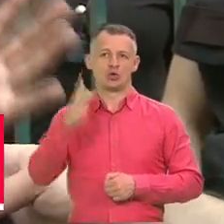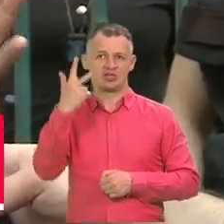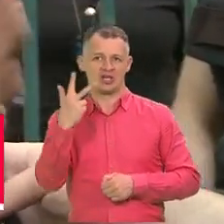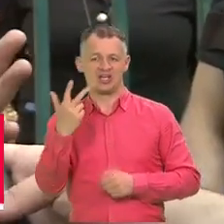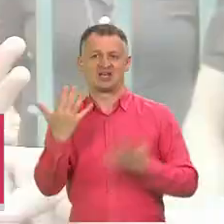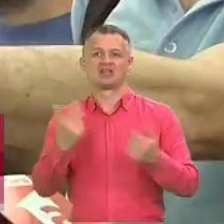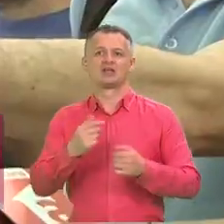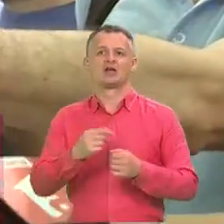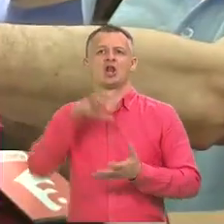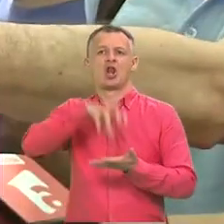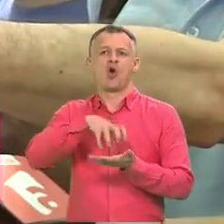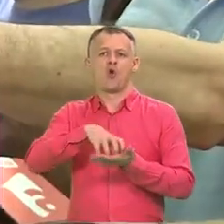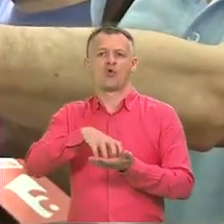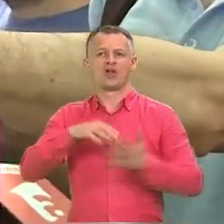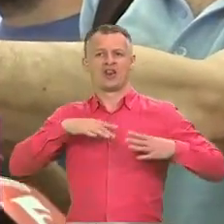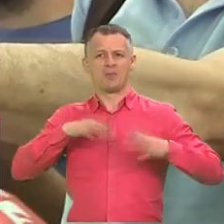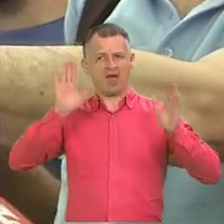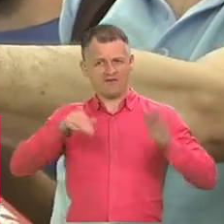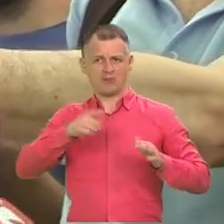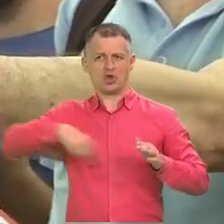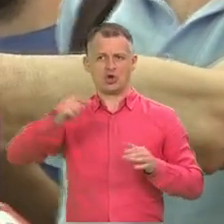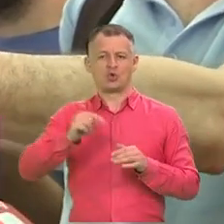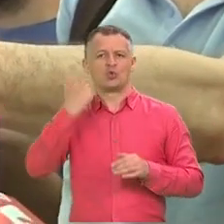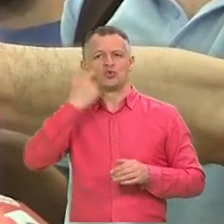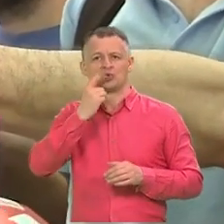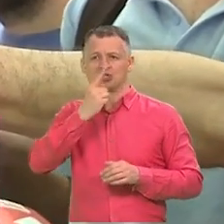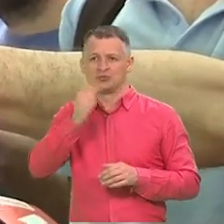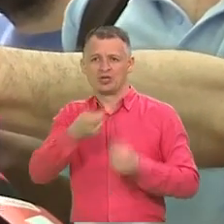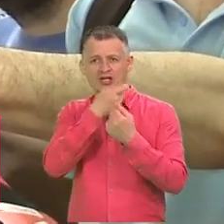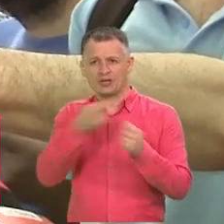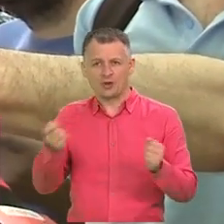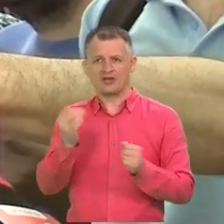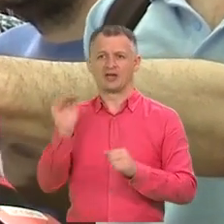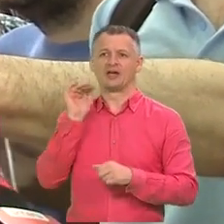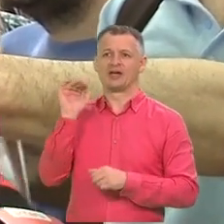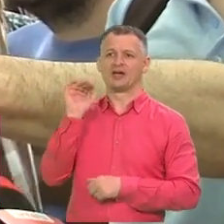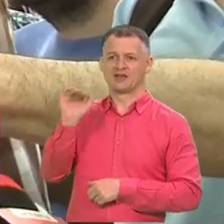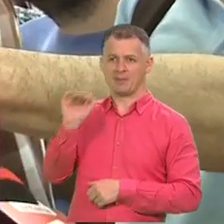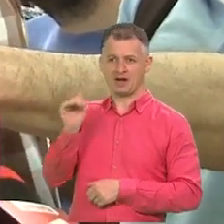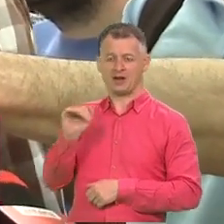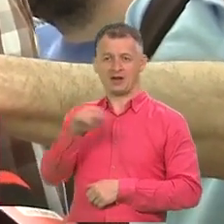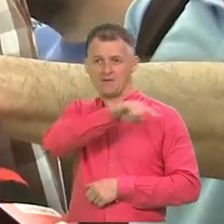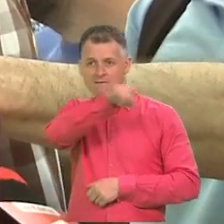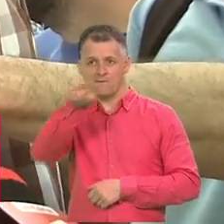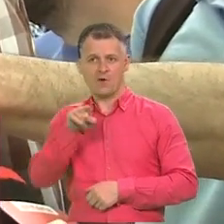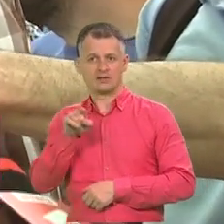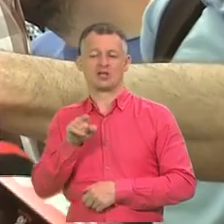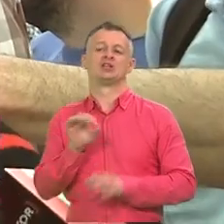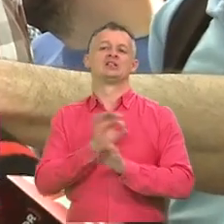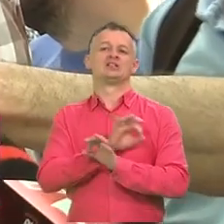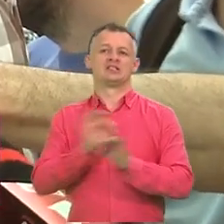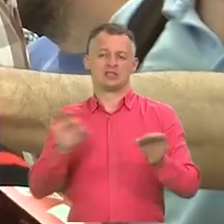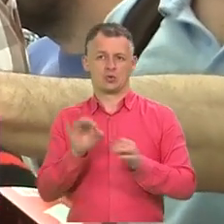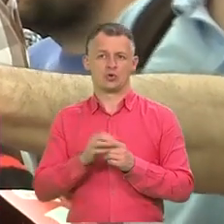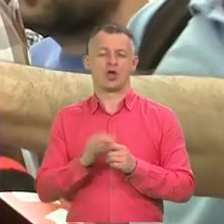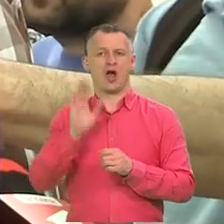capacitate avem noi. Nu știu să vă răspund chiar la toate întrebările, dar vreau să vă asigur că cel mai important este că